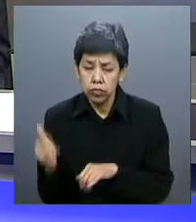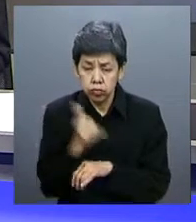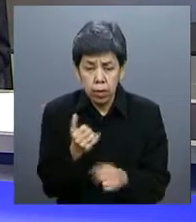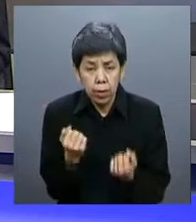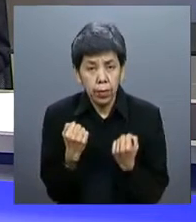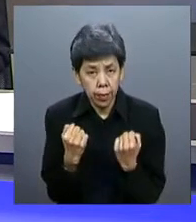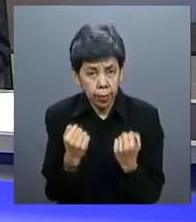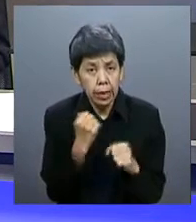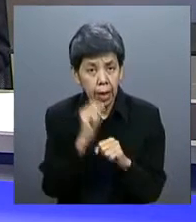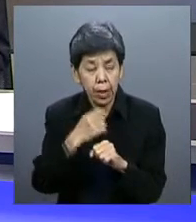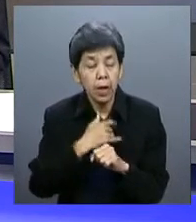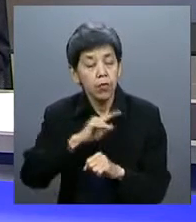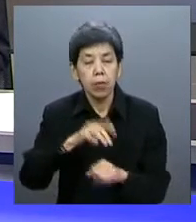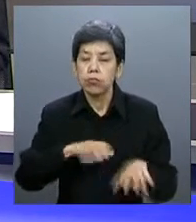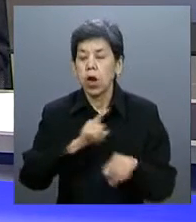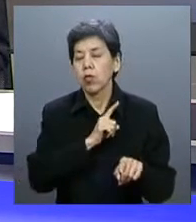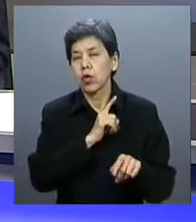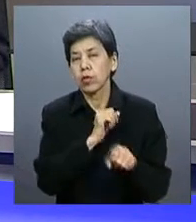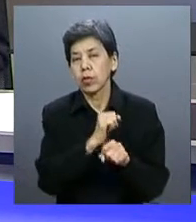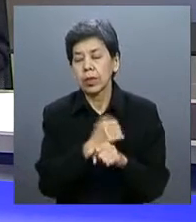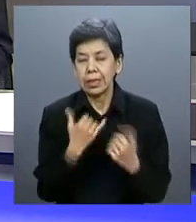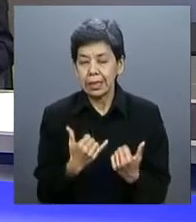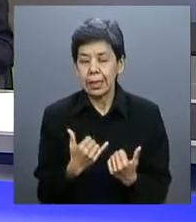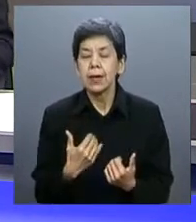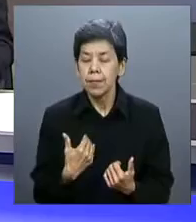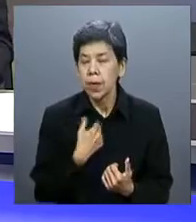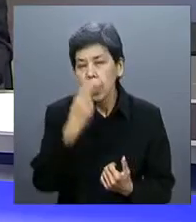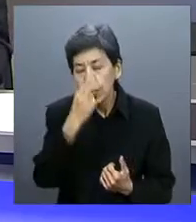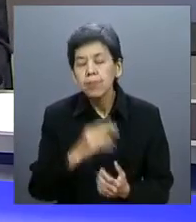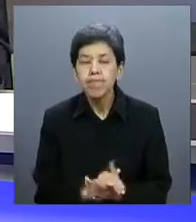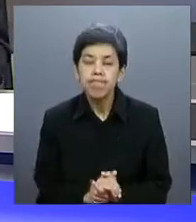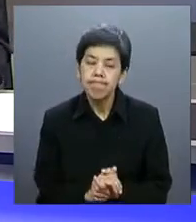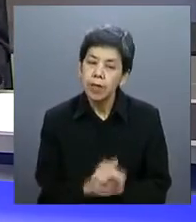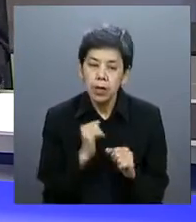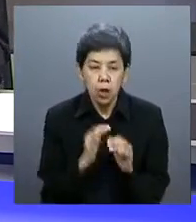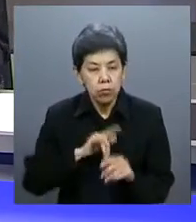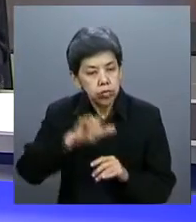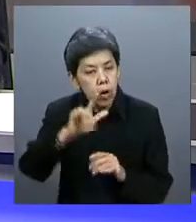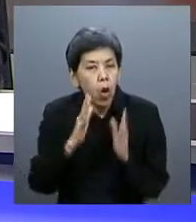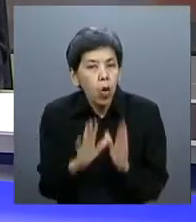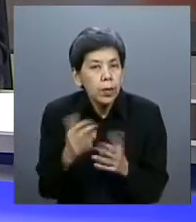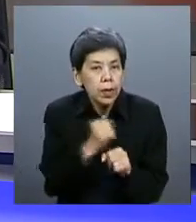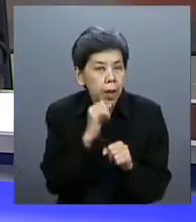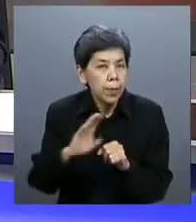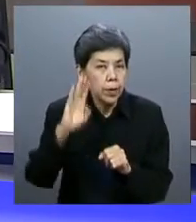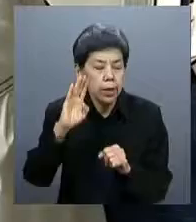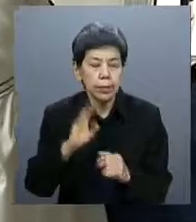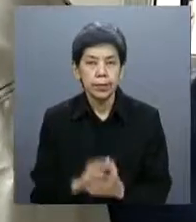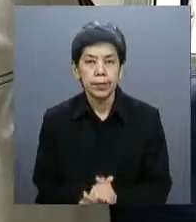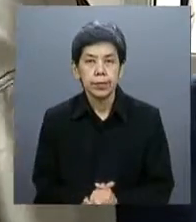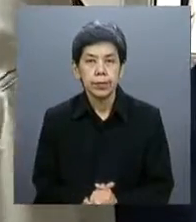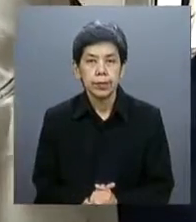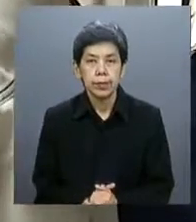นนั้นก็เป็นหน้าที่ของฝ่ายบริหารเหตุการณ์ที่เกิดขึ้นจึงสะท้อนถึงความขาดแคลนนักบินอย่างหนักของบริษัทครับ